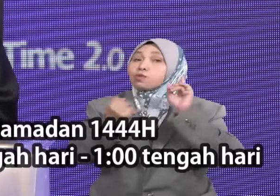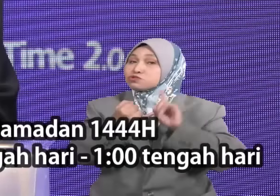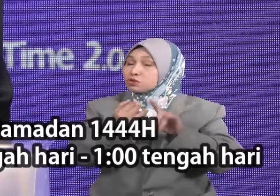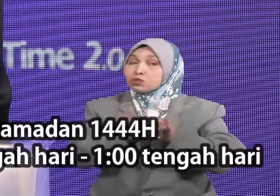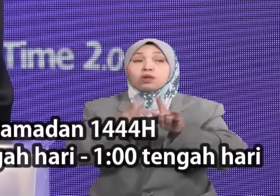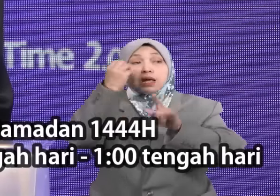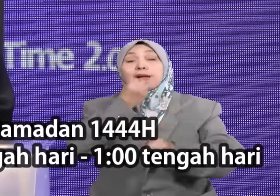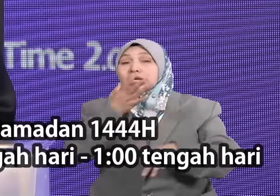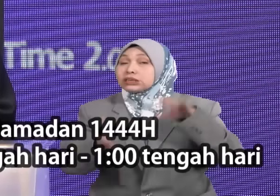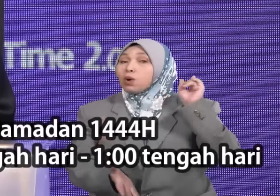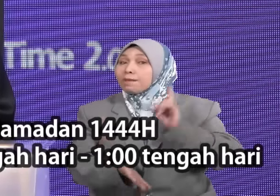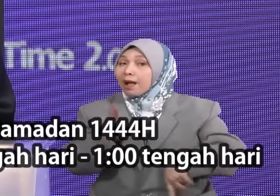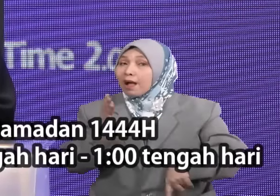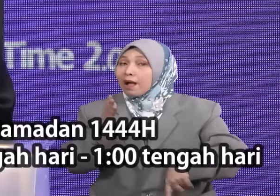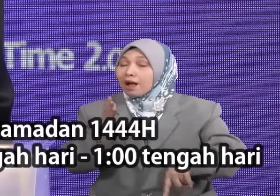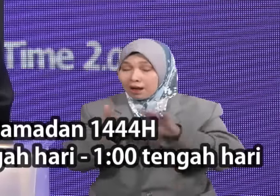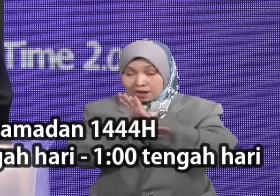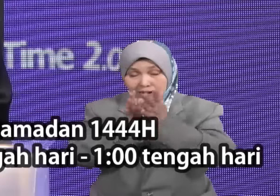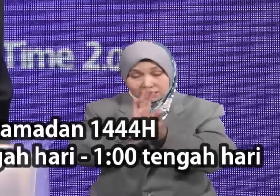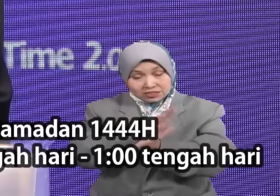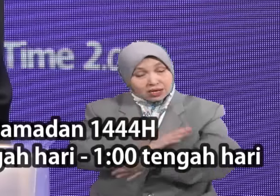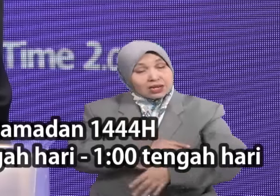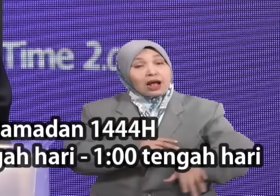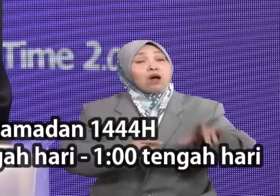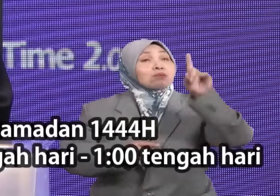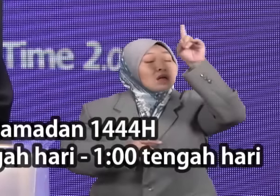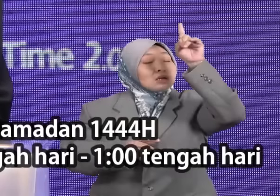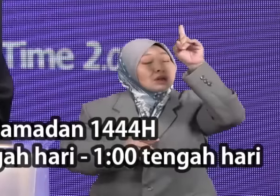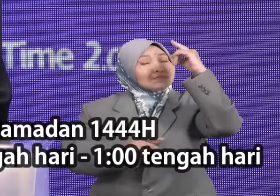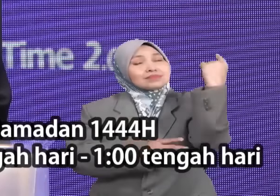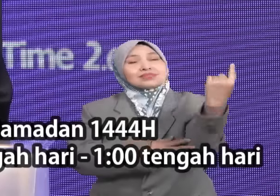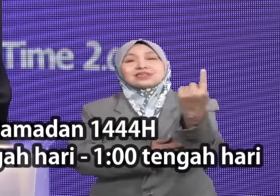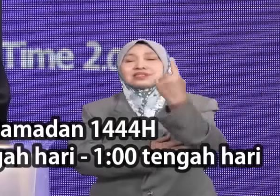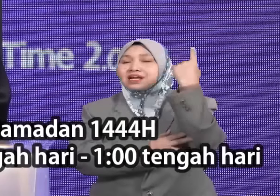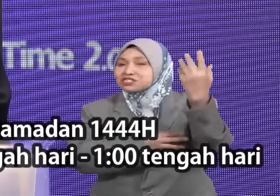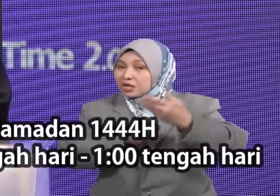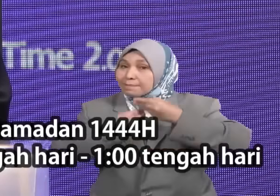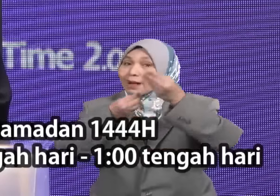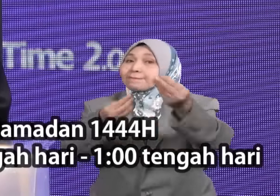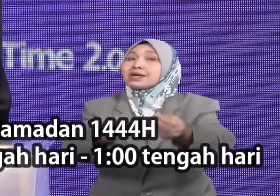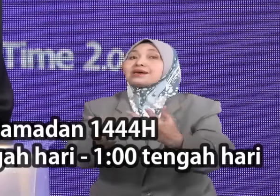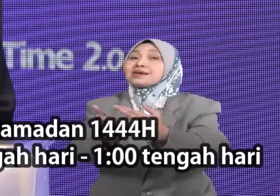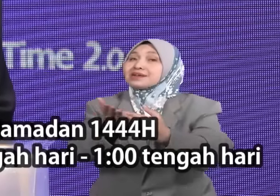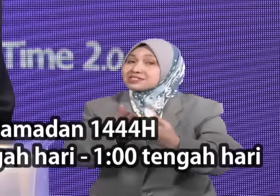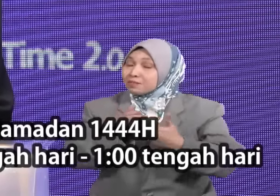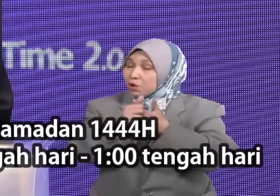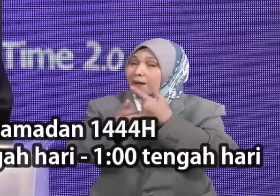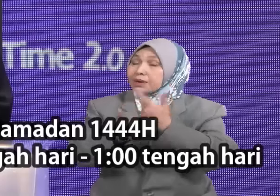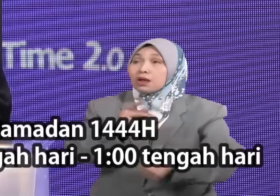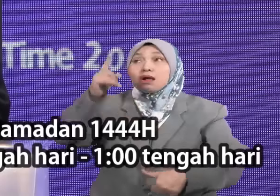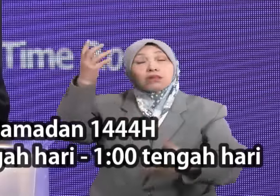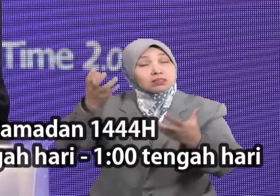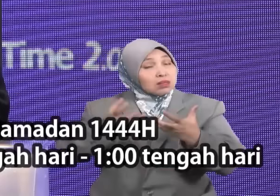apa, wallahu yarzuqu man yasha'u bighairi hisab, Allah akan sentiasa memberi rezeki mengikut apa yang